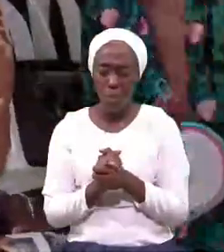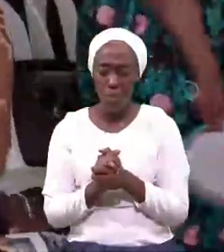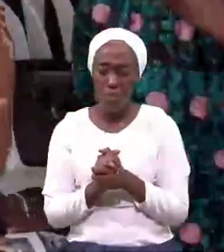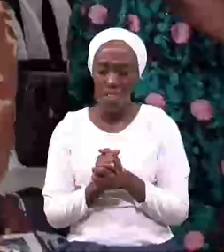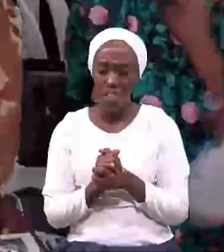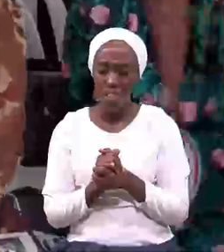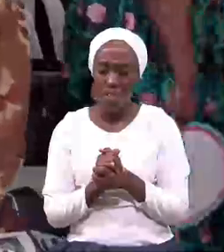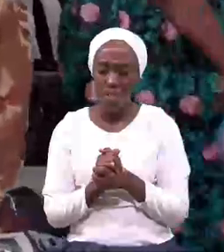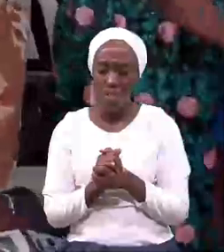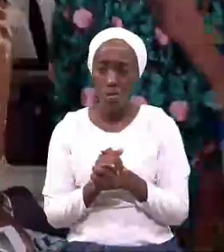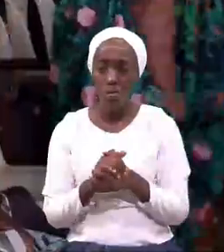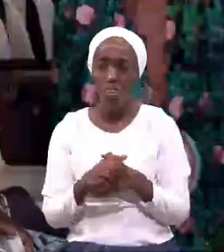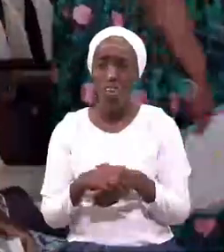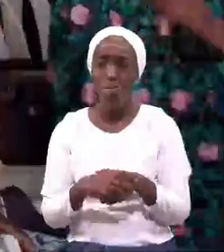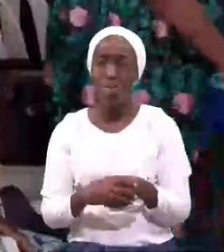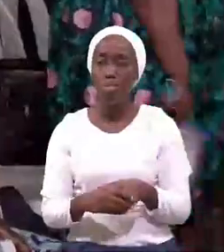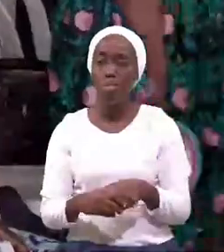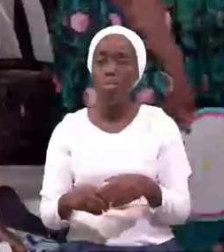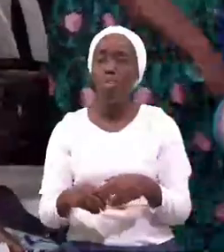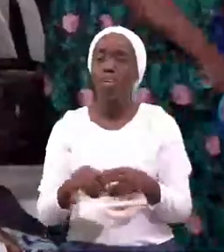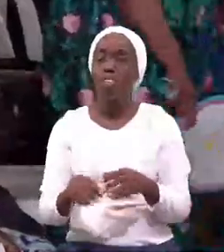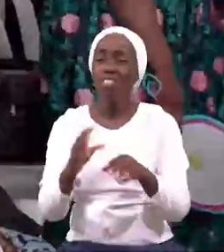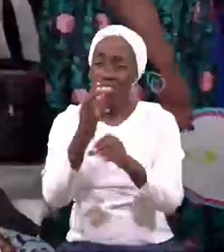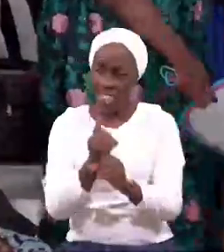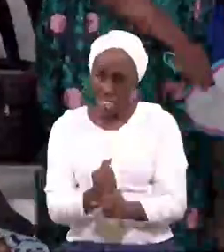Ne résistez pas, recevez.